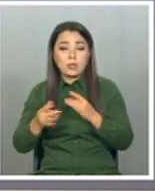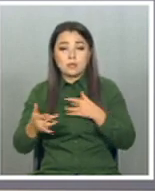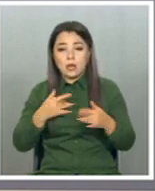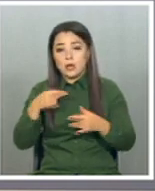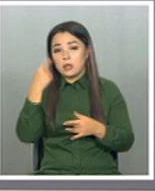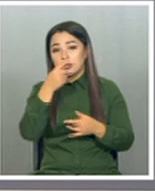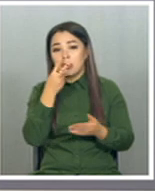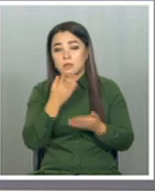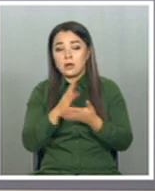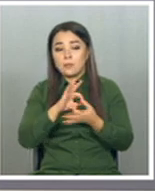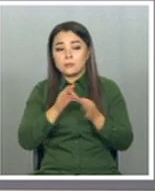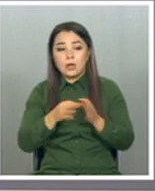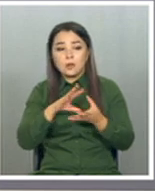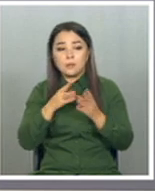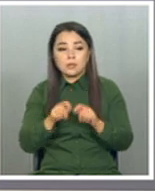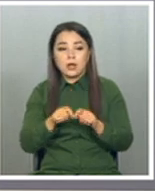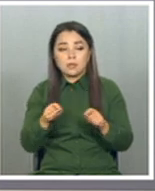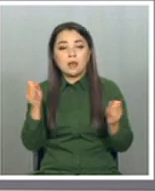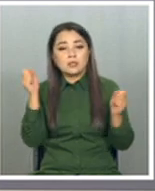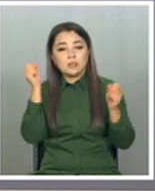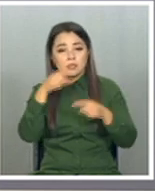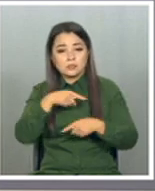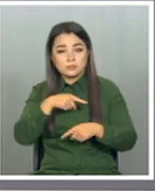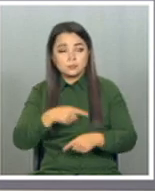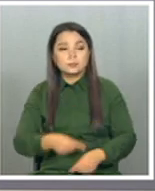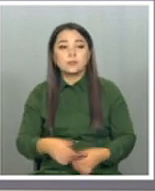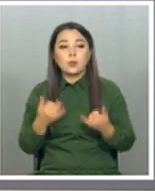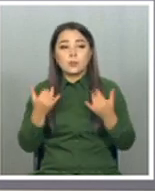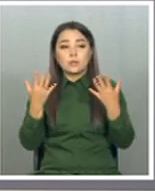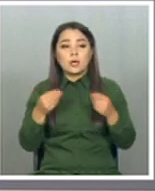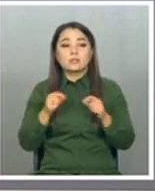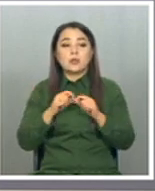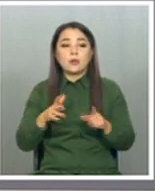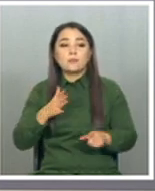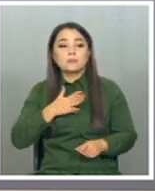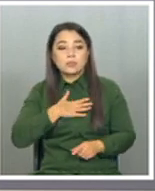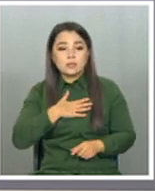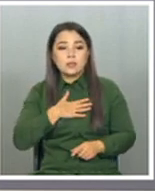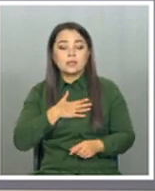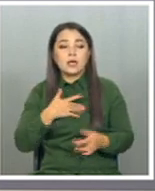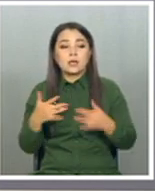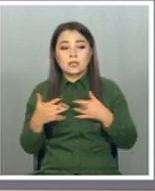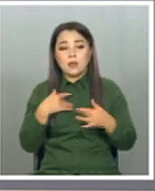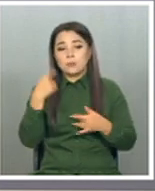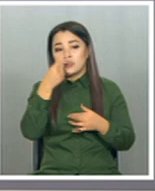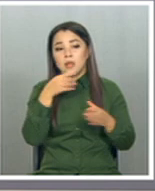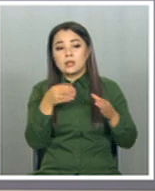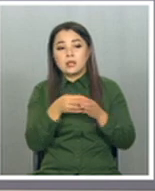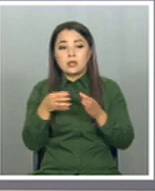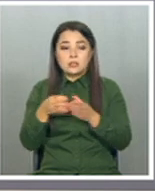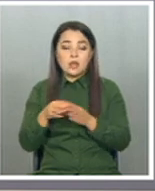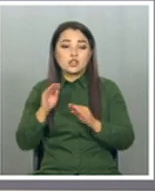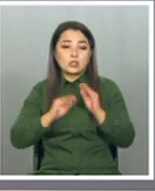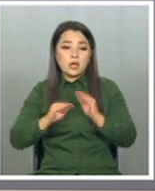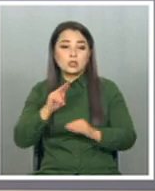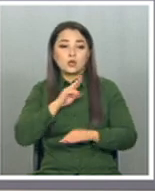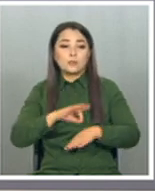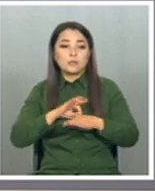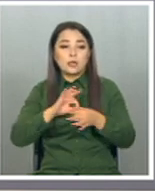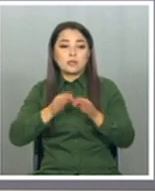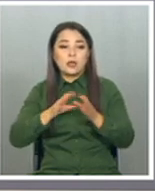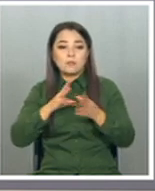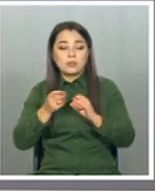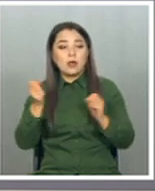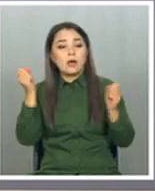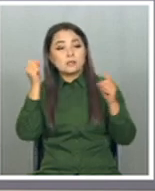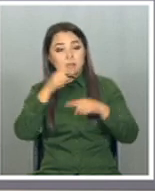кейіпкерлердің тұлғалық болмысын анықтадық. Бүгінгі сабақта біз кейіпкерлердің типтерін жасалу тәсілдер арқылы